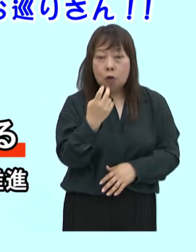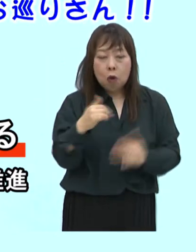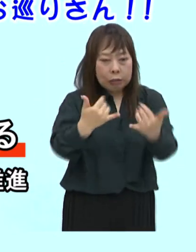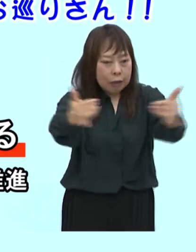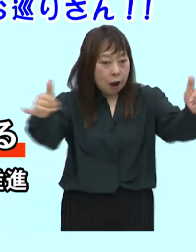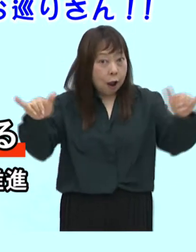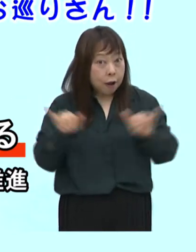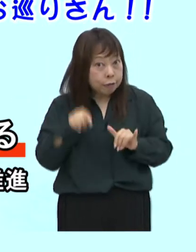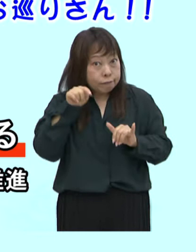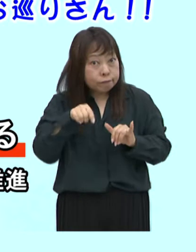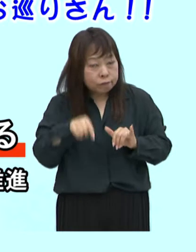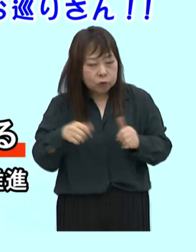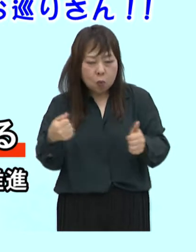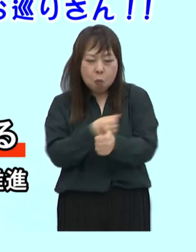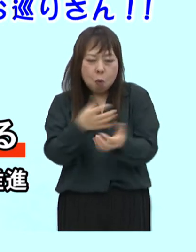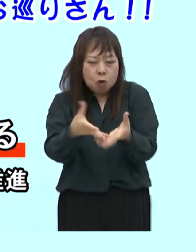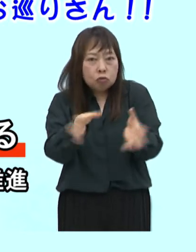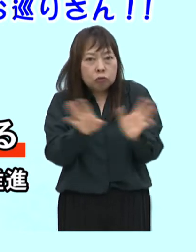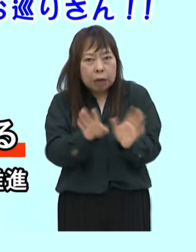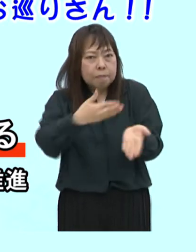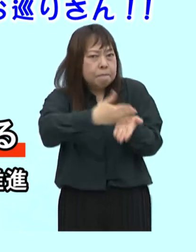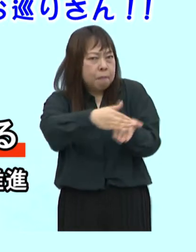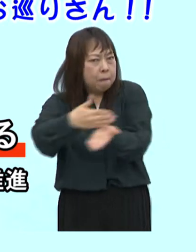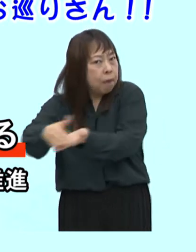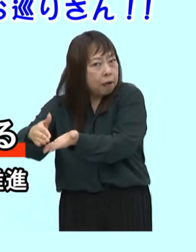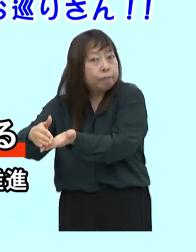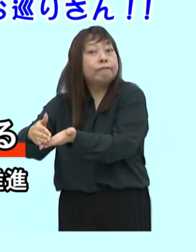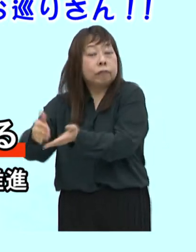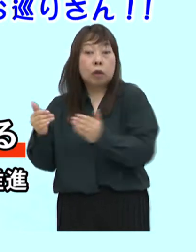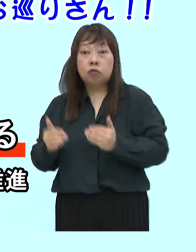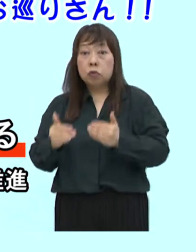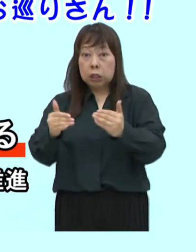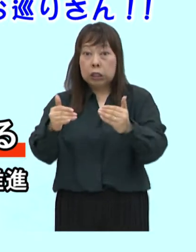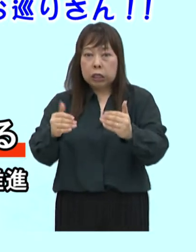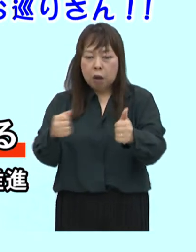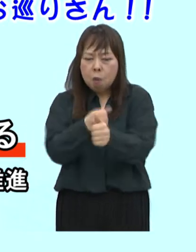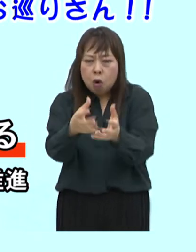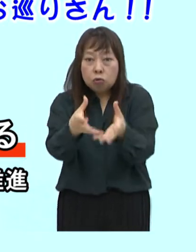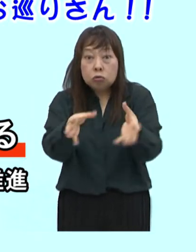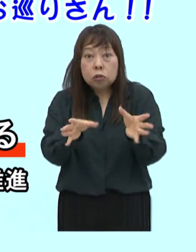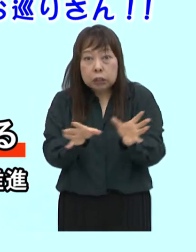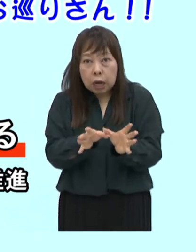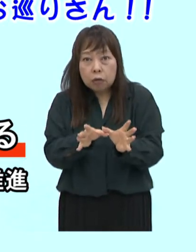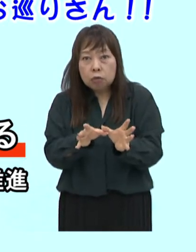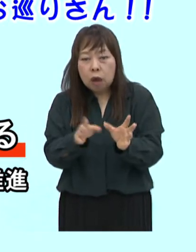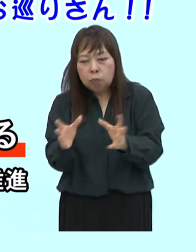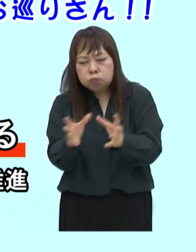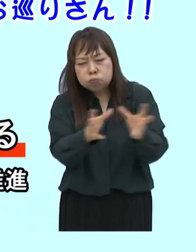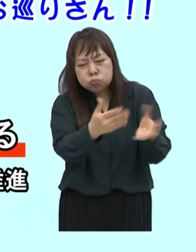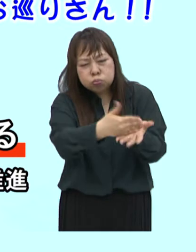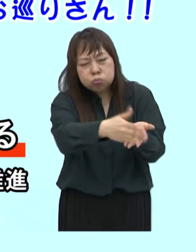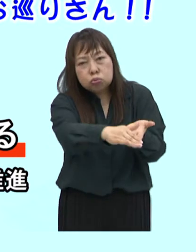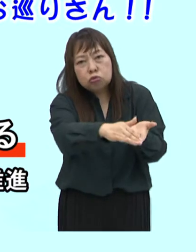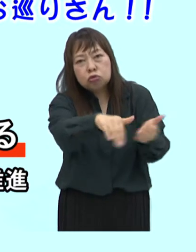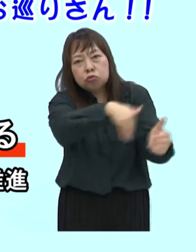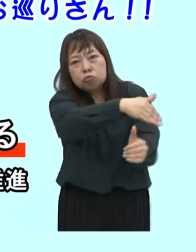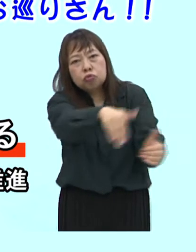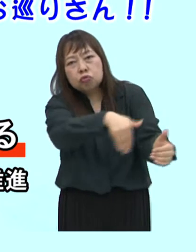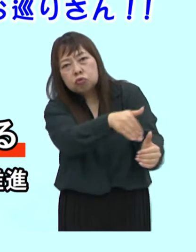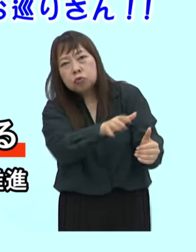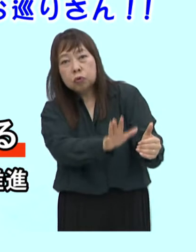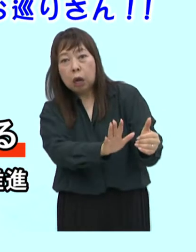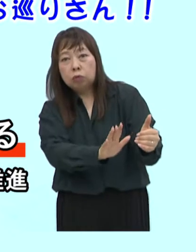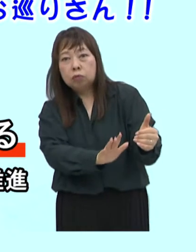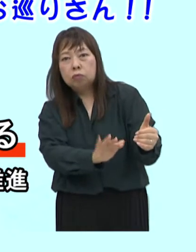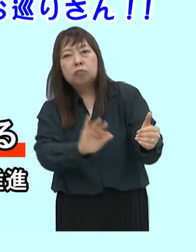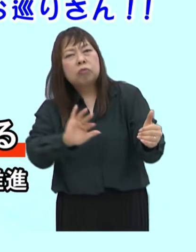による暴力団排除の推進によって暴力団は社会から孤立しつつあります。しかし